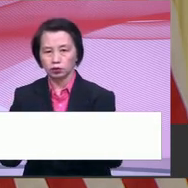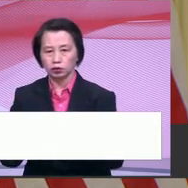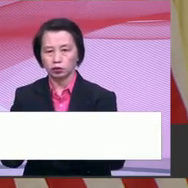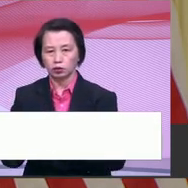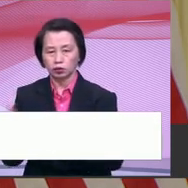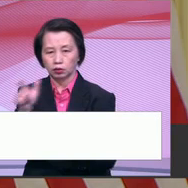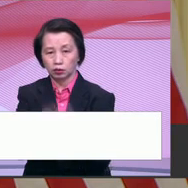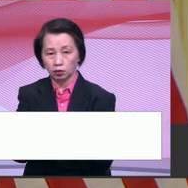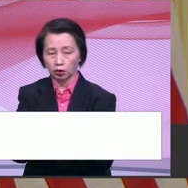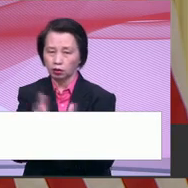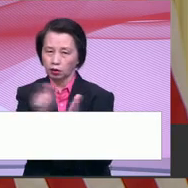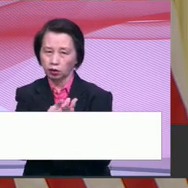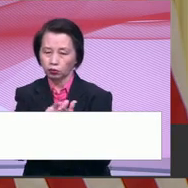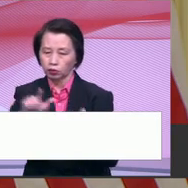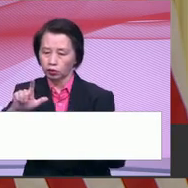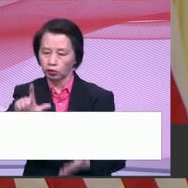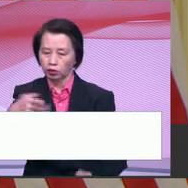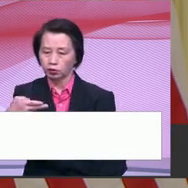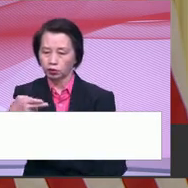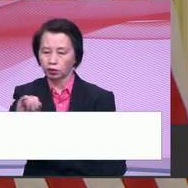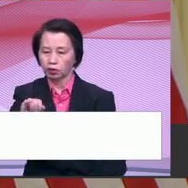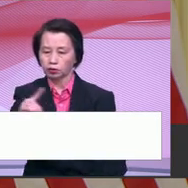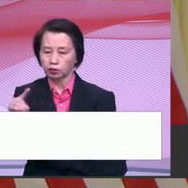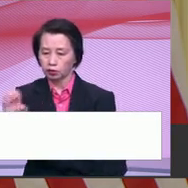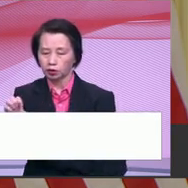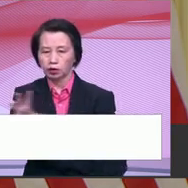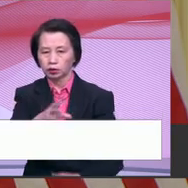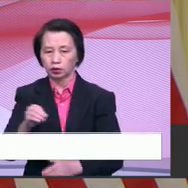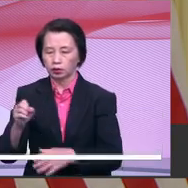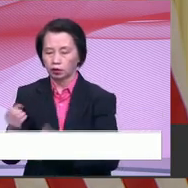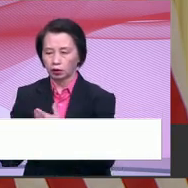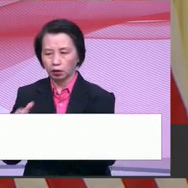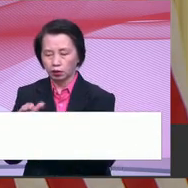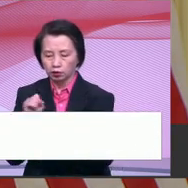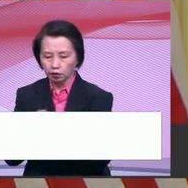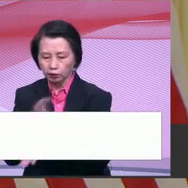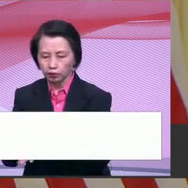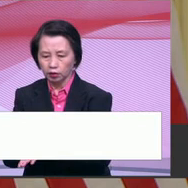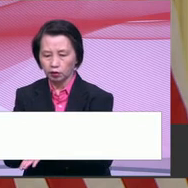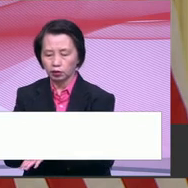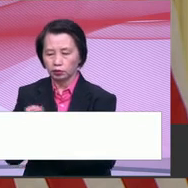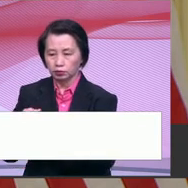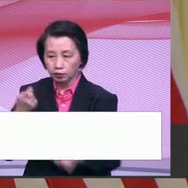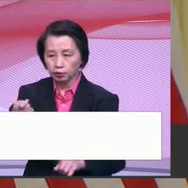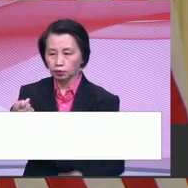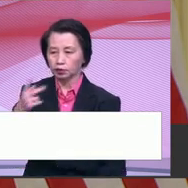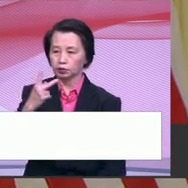kepada laporan daripada Haid dan juga di atas nasihat dan juga pandangan daripada